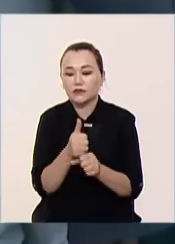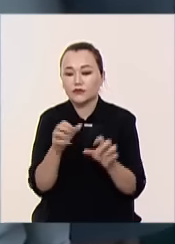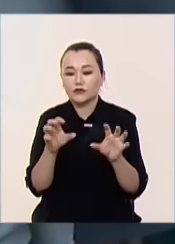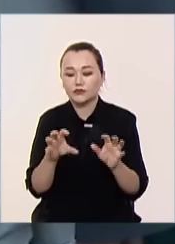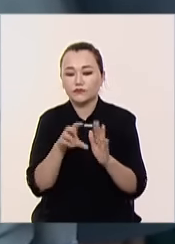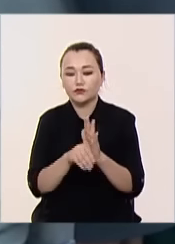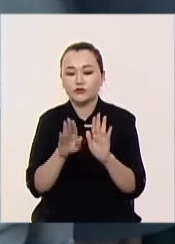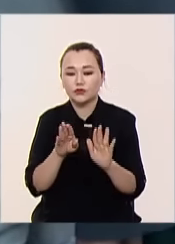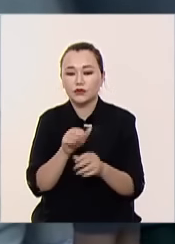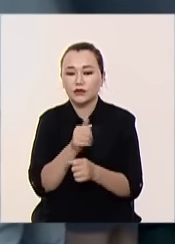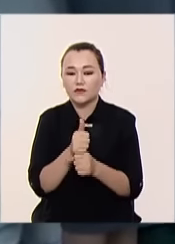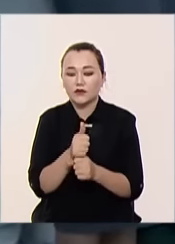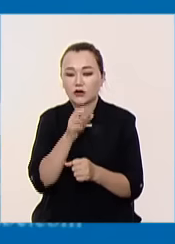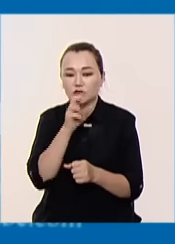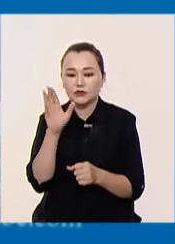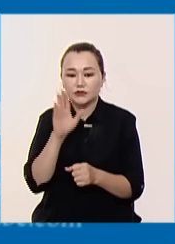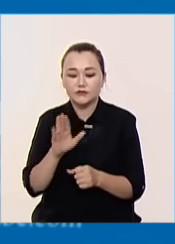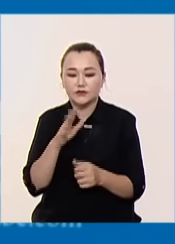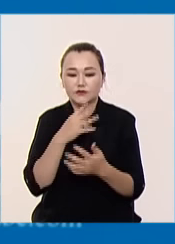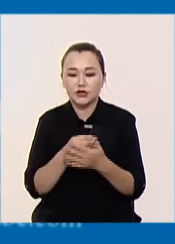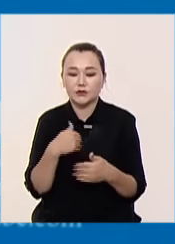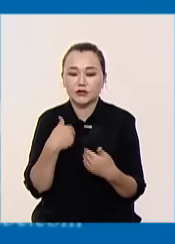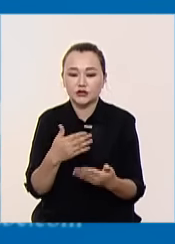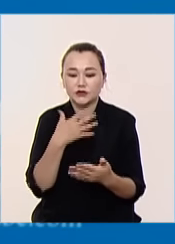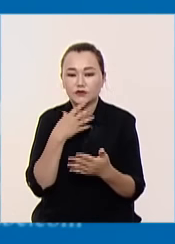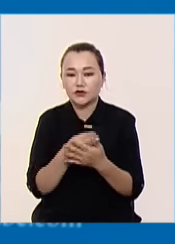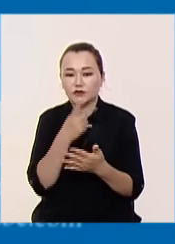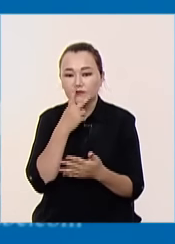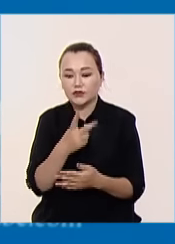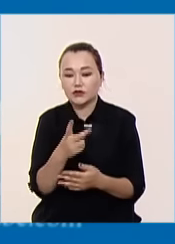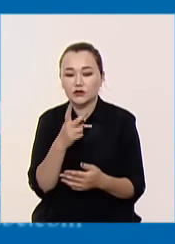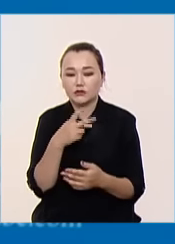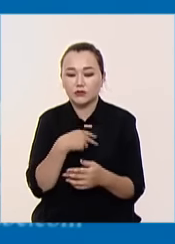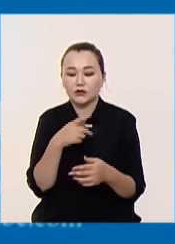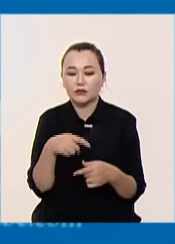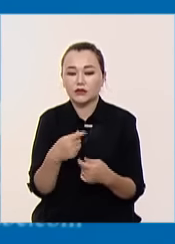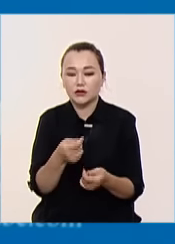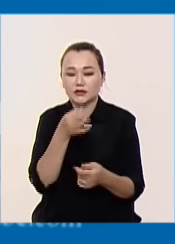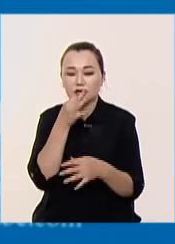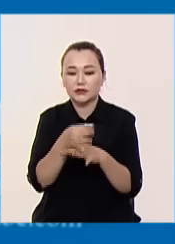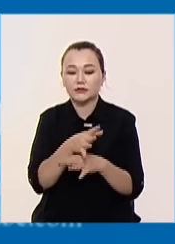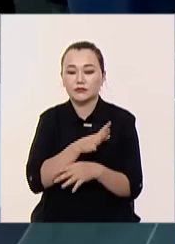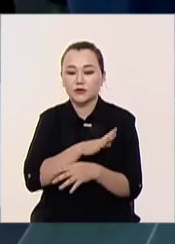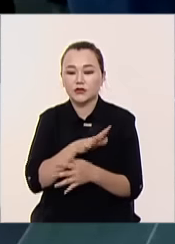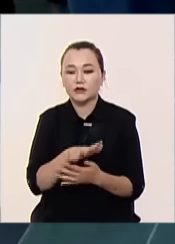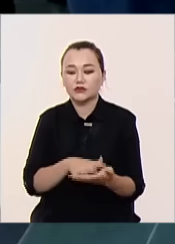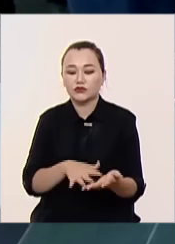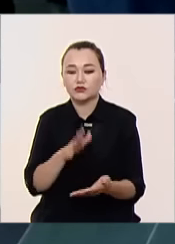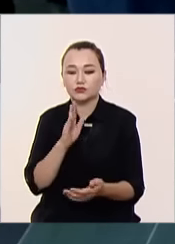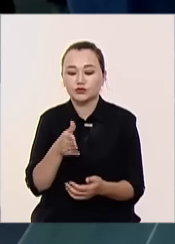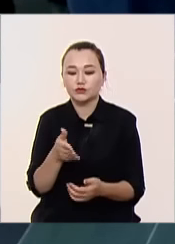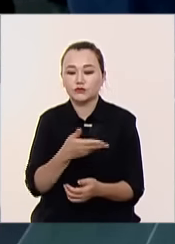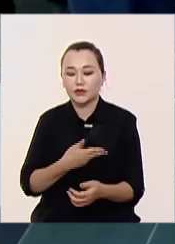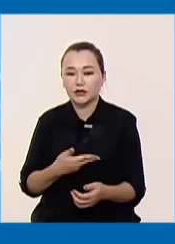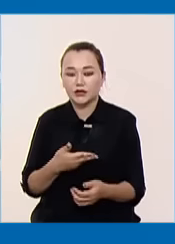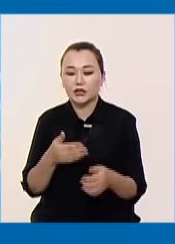вносит только глава государства. Свои предложения, свое видение мы уже передали, озвучили. Дальше мы будем ждать. Если